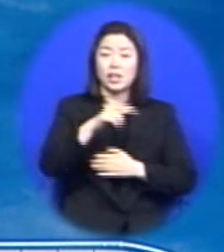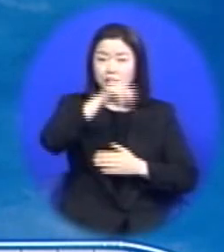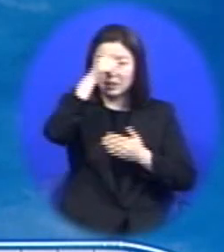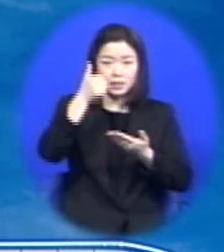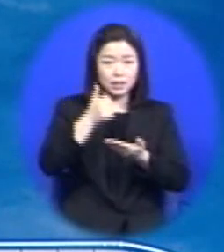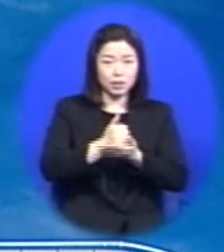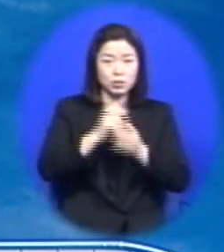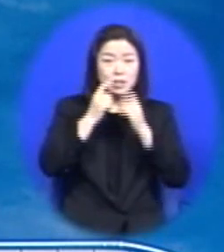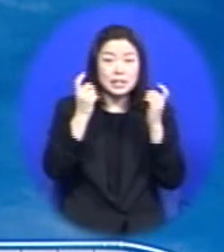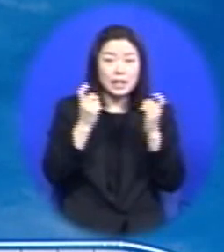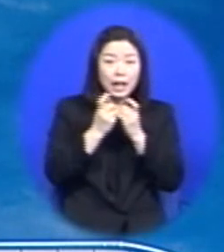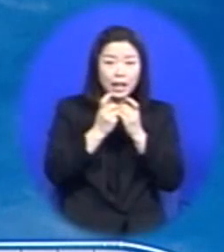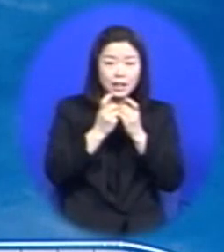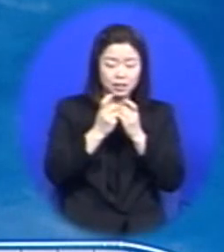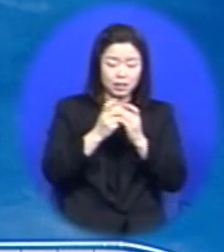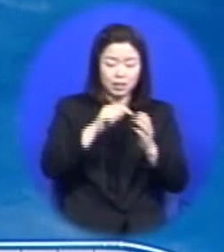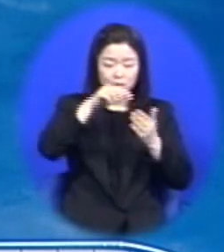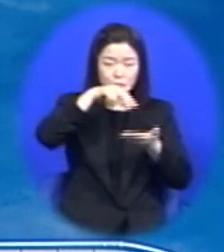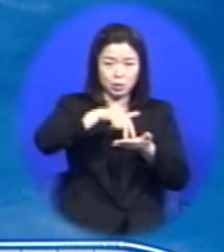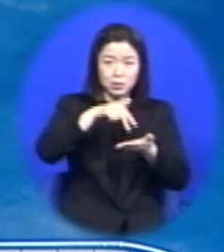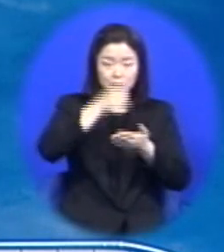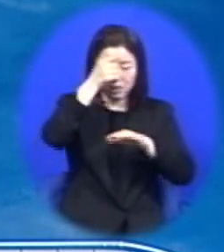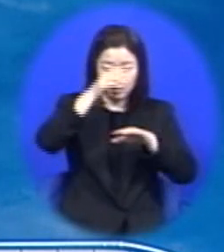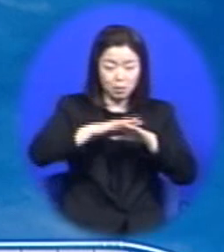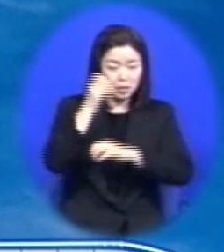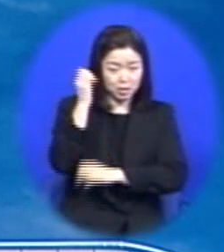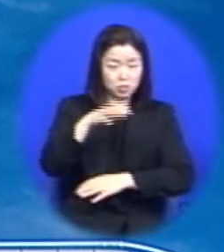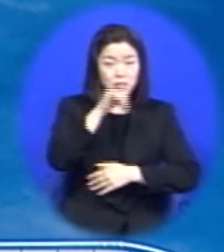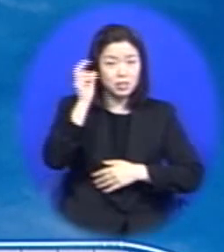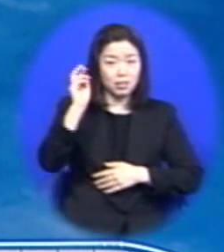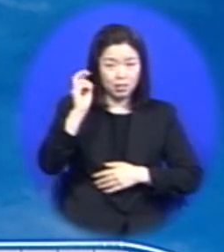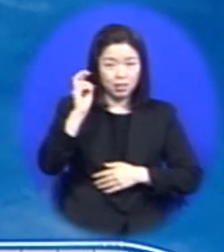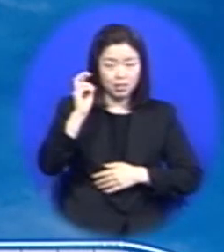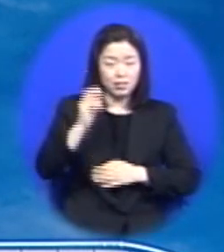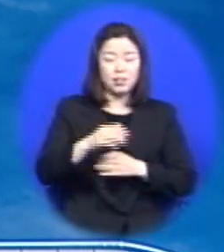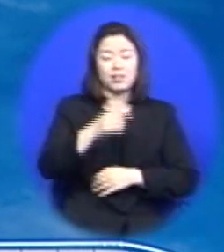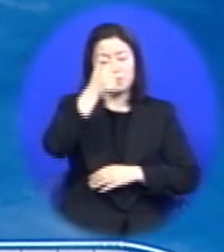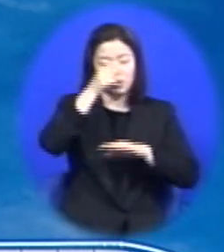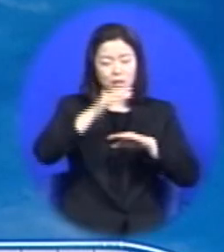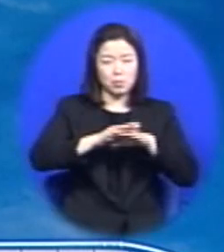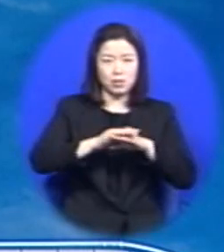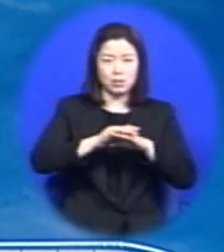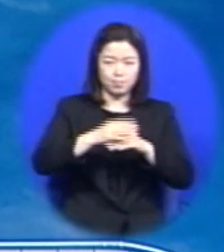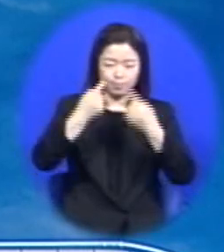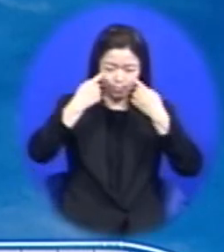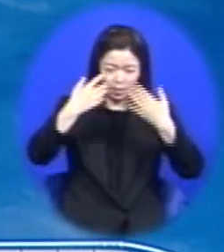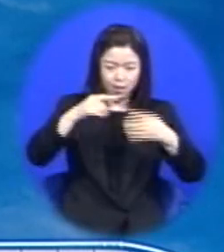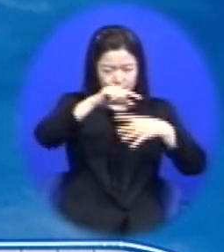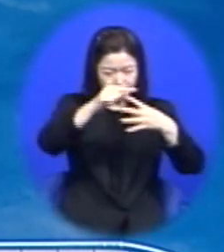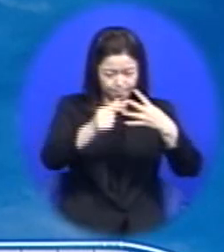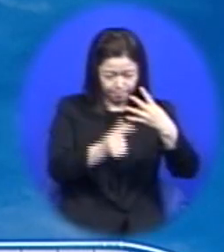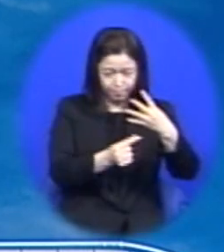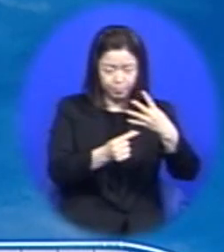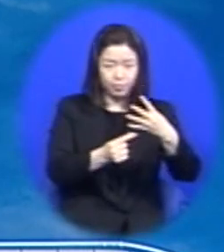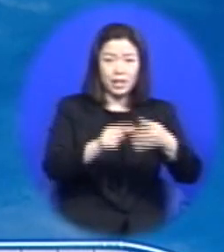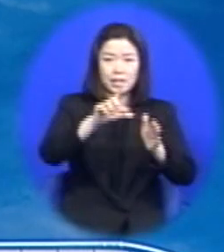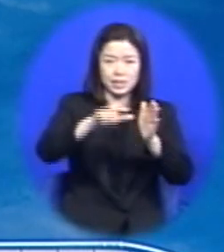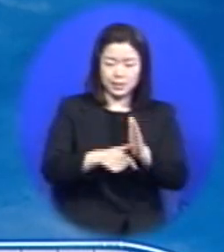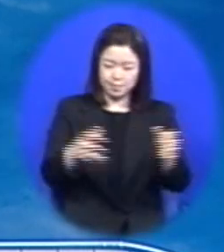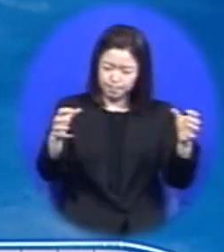나름대로는 예배의 기준이 있으시니까 그렇게 하시죠. 그죠? 예배는 아주 정확한 순서에 의해서 시간도